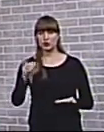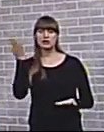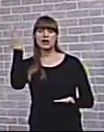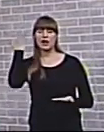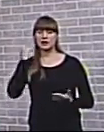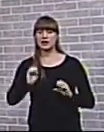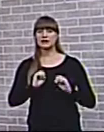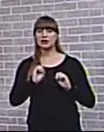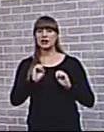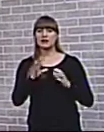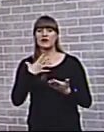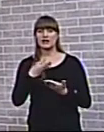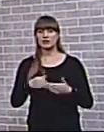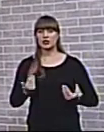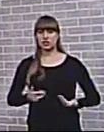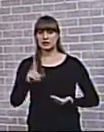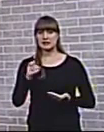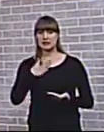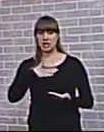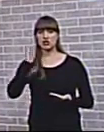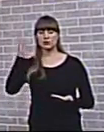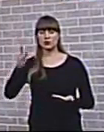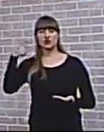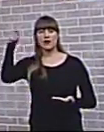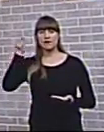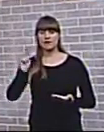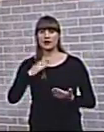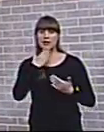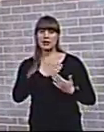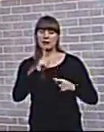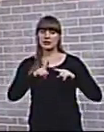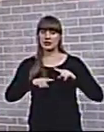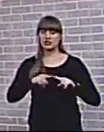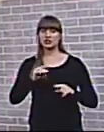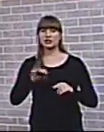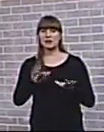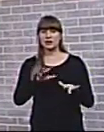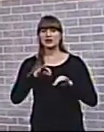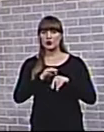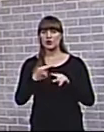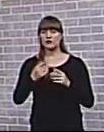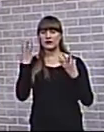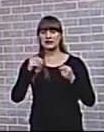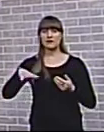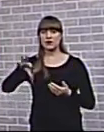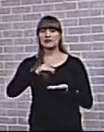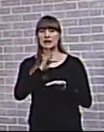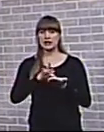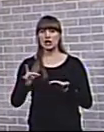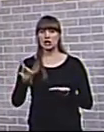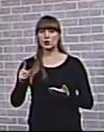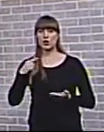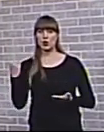когда-то отдавали свои жизни за наше будущее. Военно-патриотические мероприятия проходят в эти дни во всех городах и районах